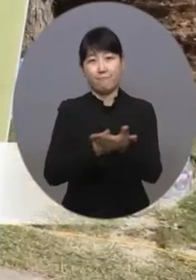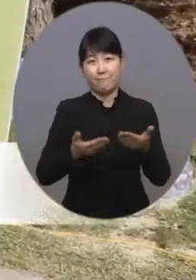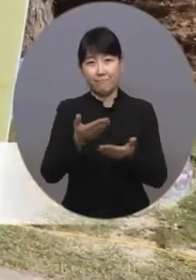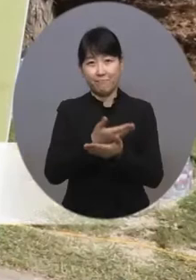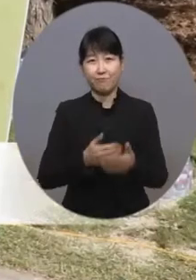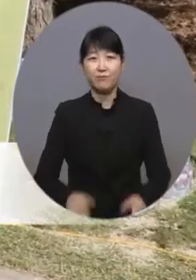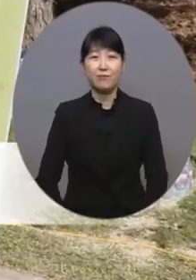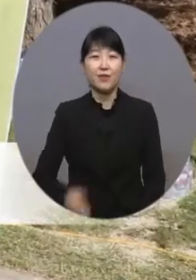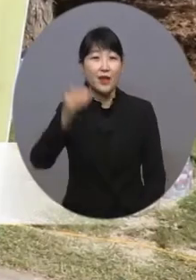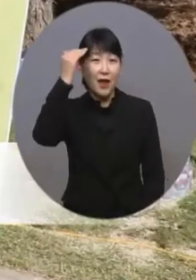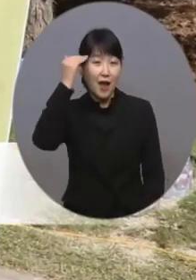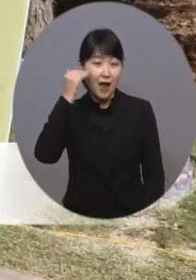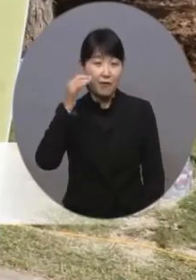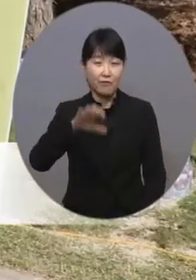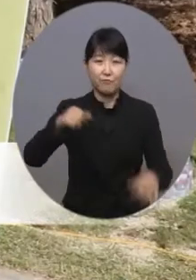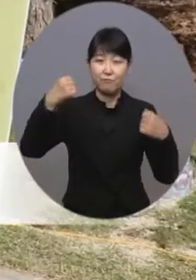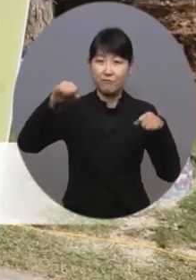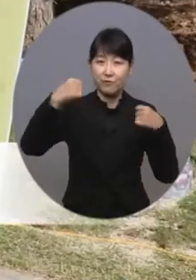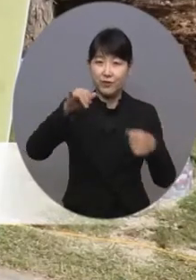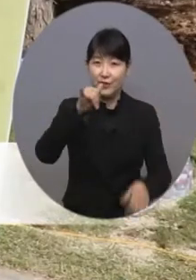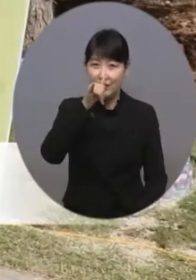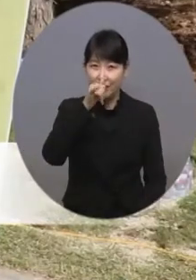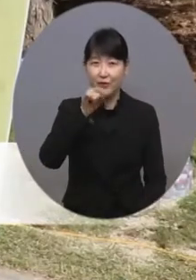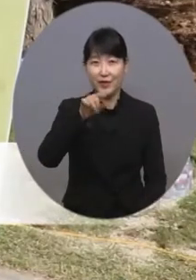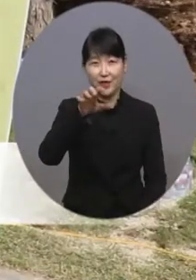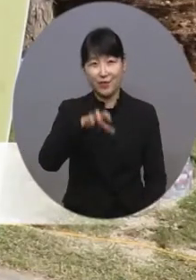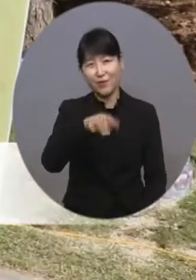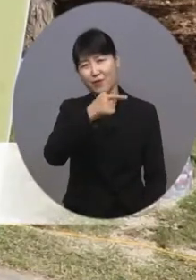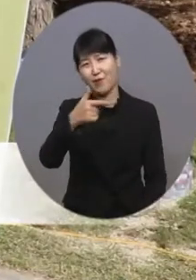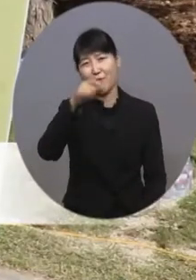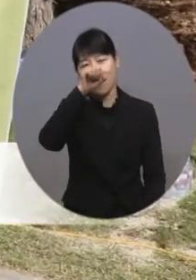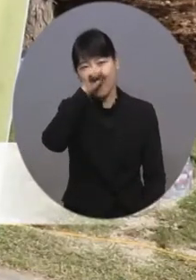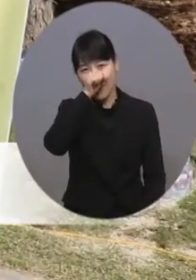이렇게 공연 만들어주고 이 자리에서 너무 좋고